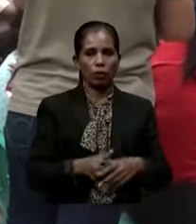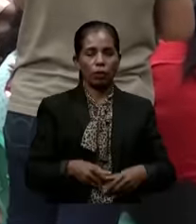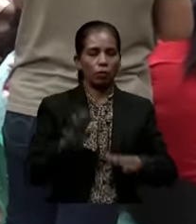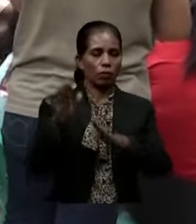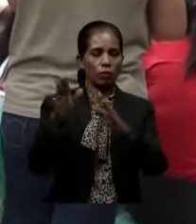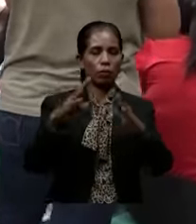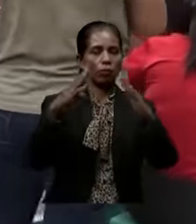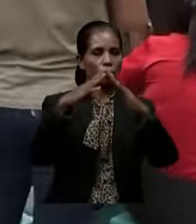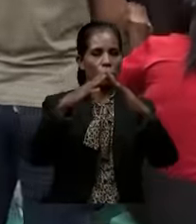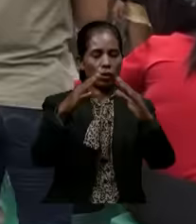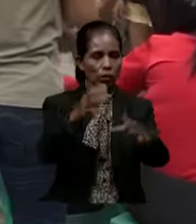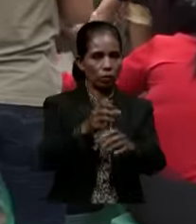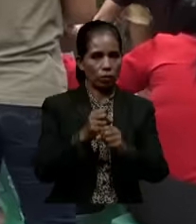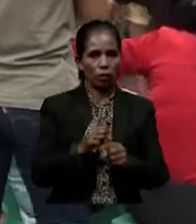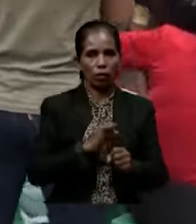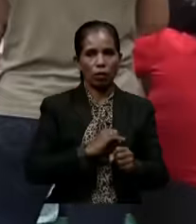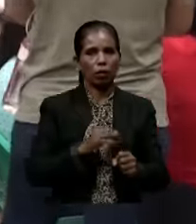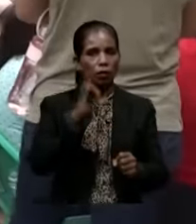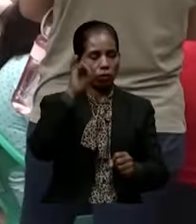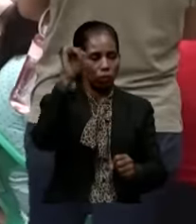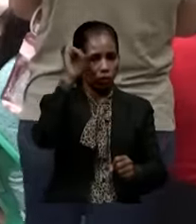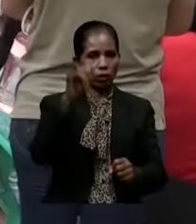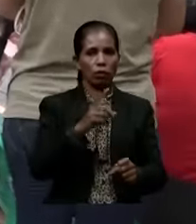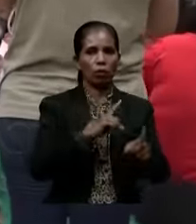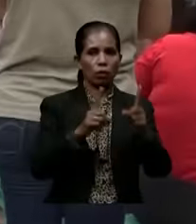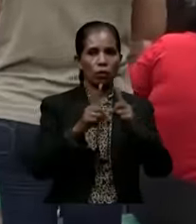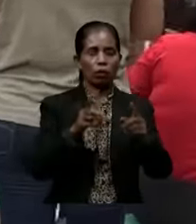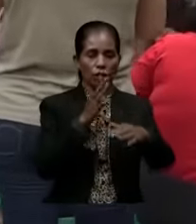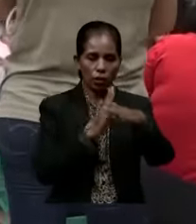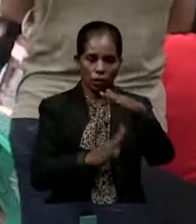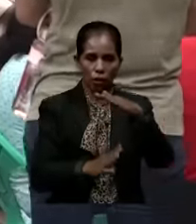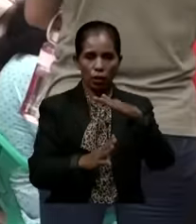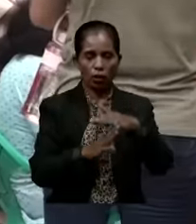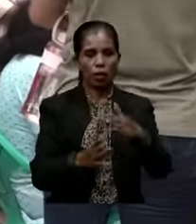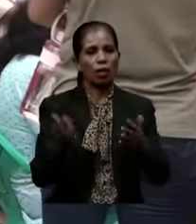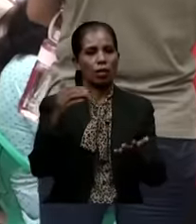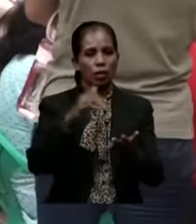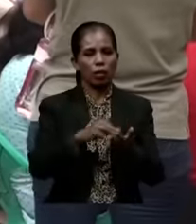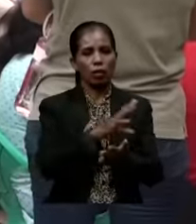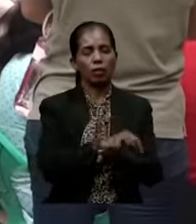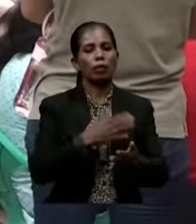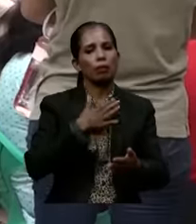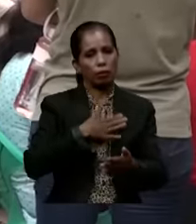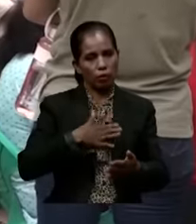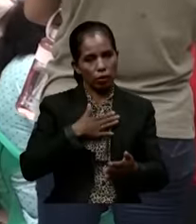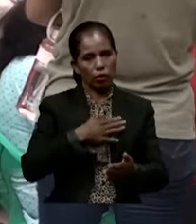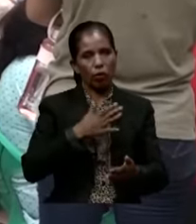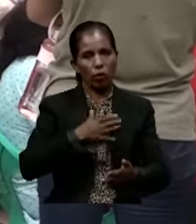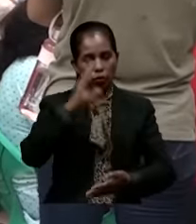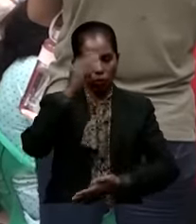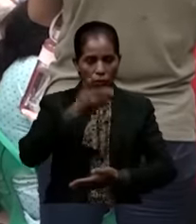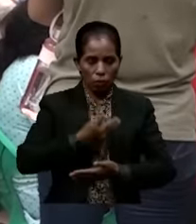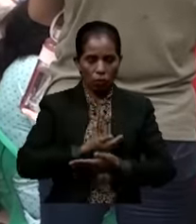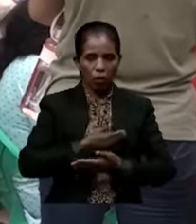umurnya selesai waktu misal aku orang segera kuliah hari ikan dalahir orang favor buat dia hanya uang nih phone